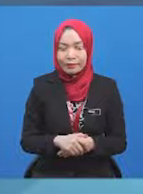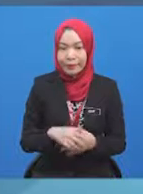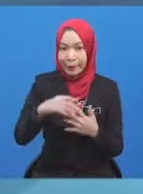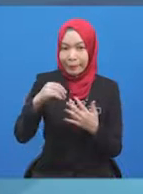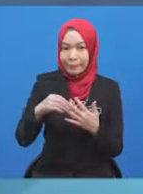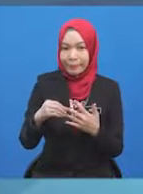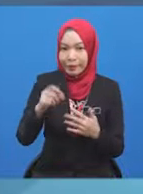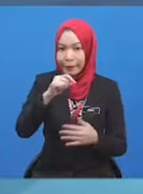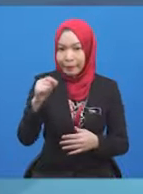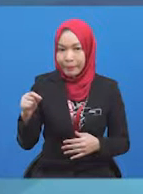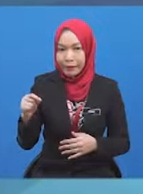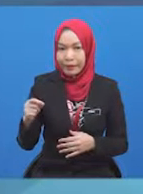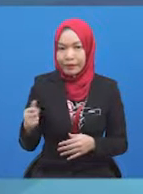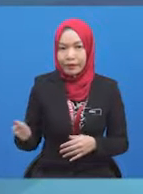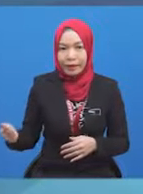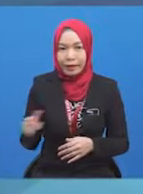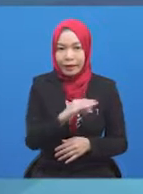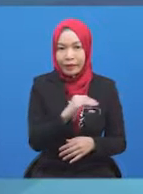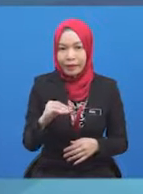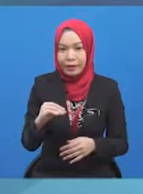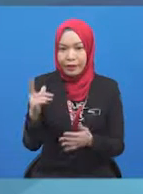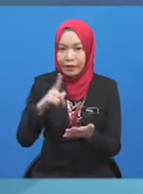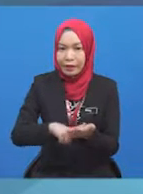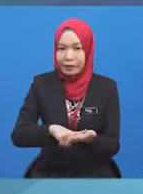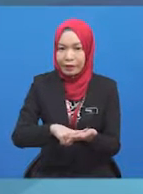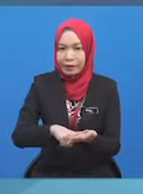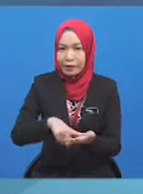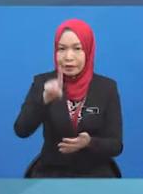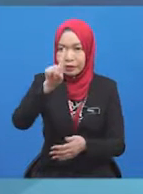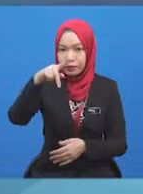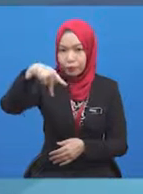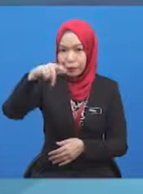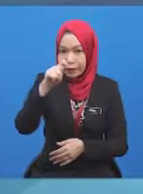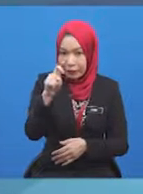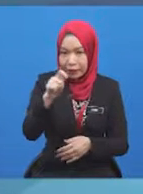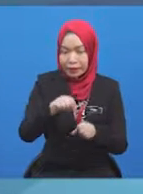Pilih Pen Tool dan tetapkan ketebalan stroke kepada 1 PT.